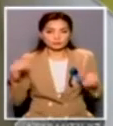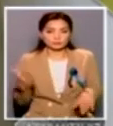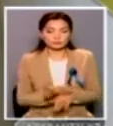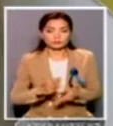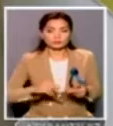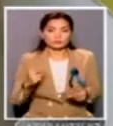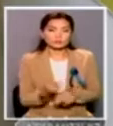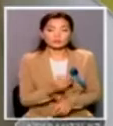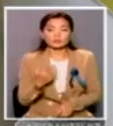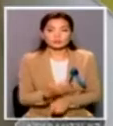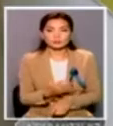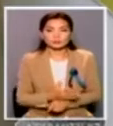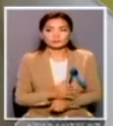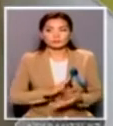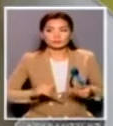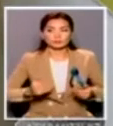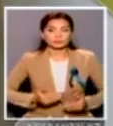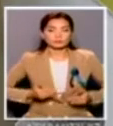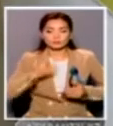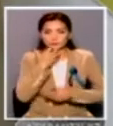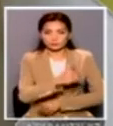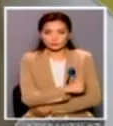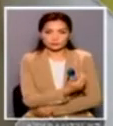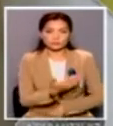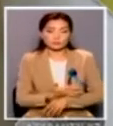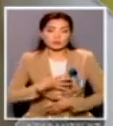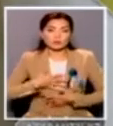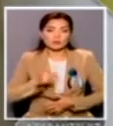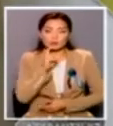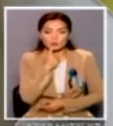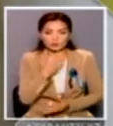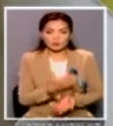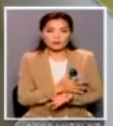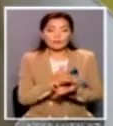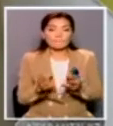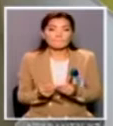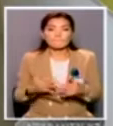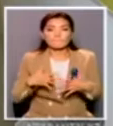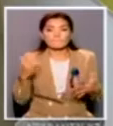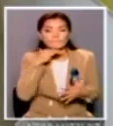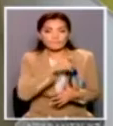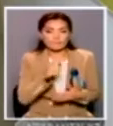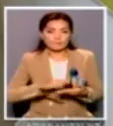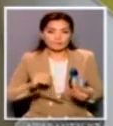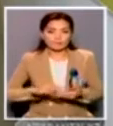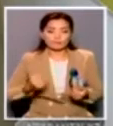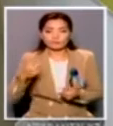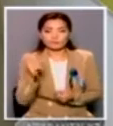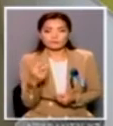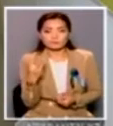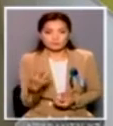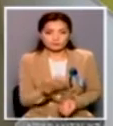вызовы вдвое. Вызывает, когда повышается температура, задыхаются люди. Поступает большое количество вызовов на номер